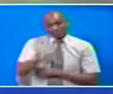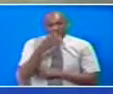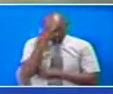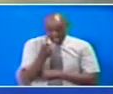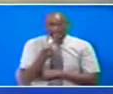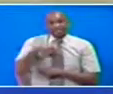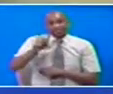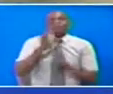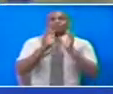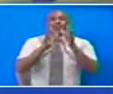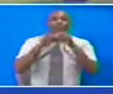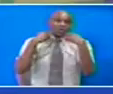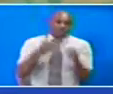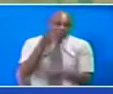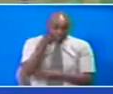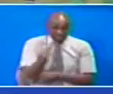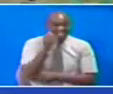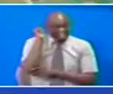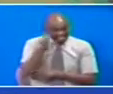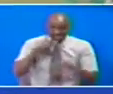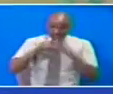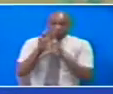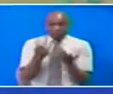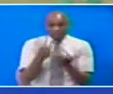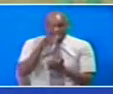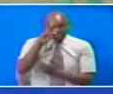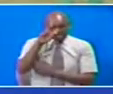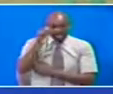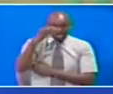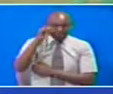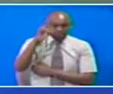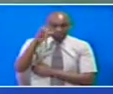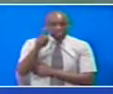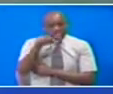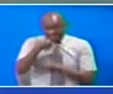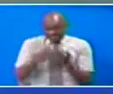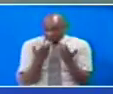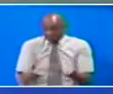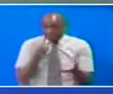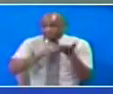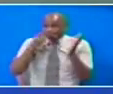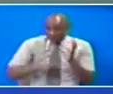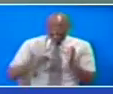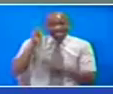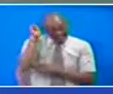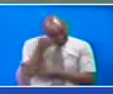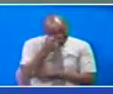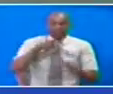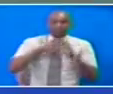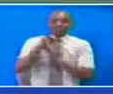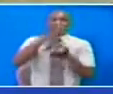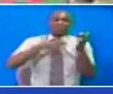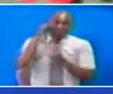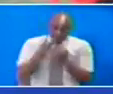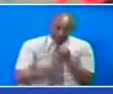kupoteza mikwaju miwili ya penalty. Bao la Kenya lilifungwa na Raymond Okwiri. Matokeo hayo yanamaanisha kuwa Kenya imefuzu kwa nusu